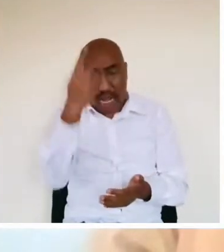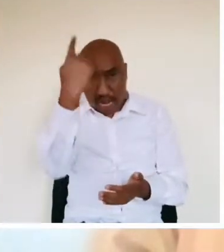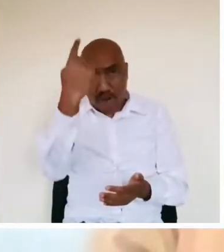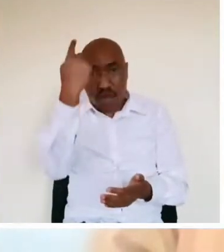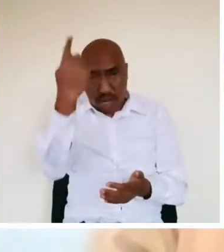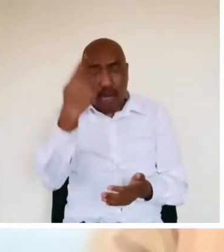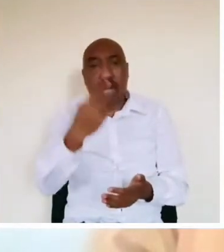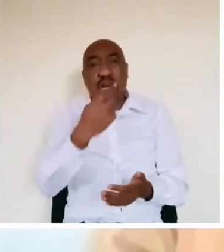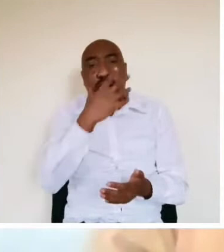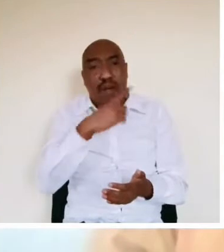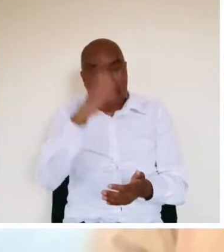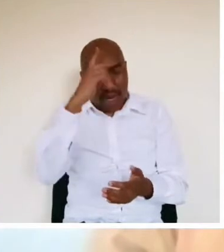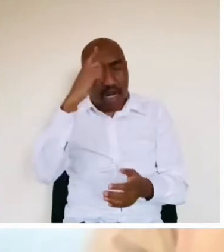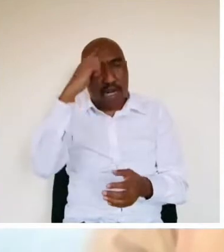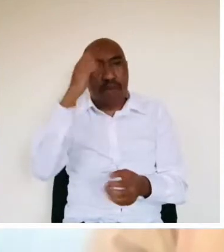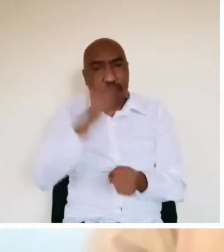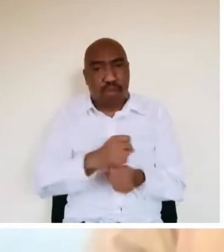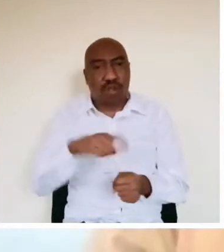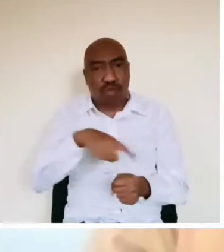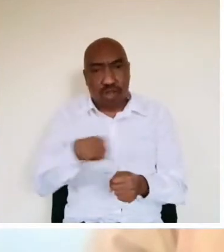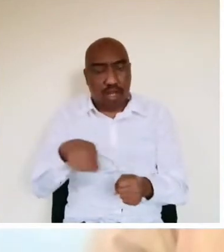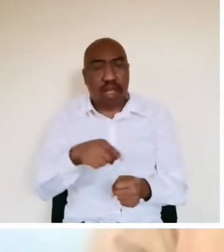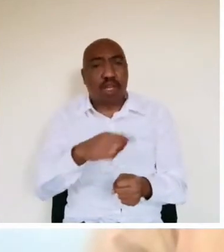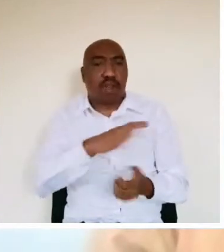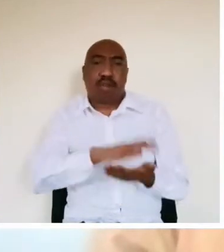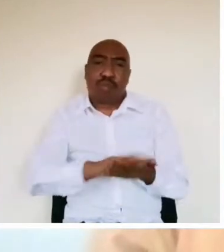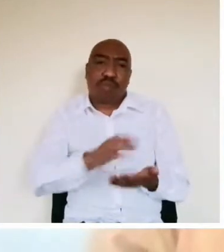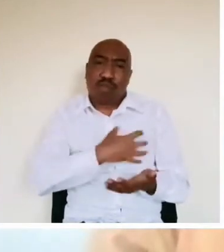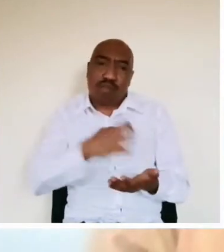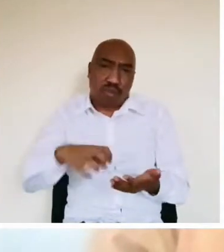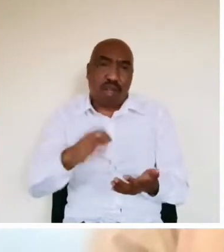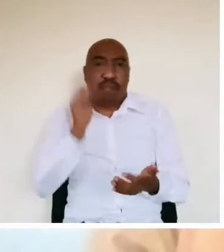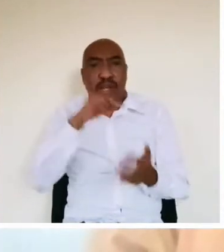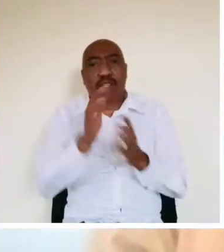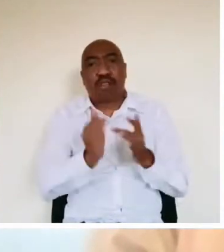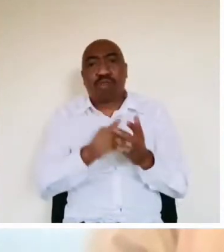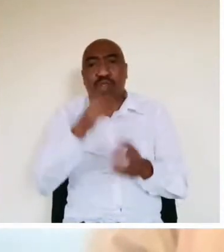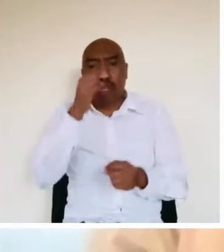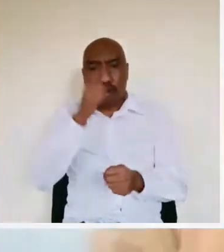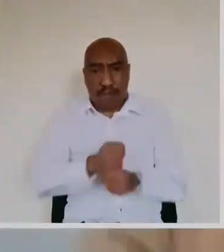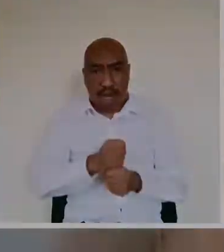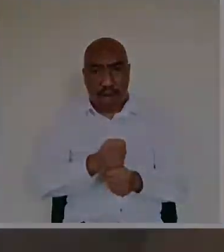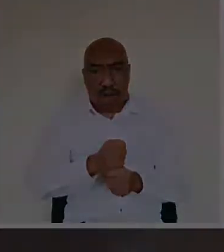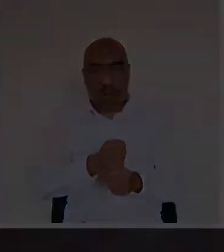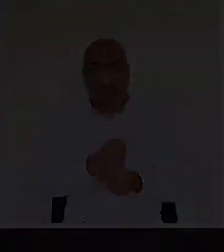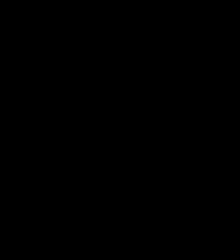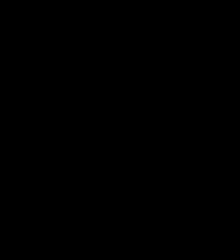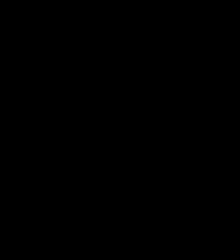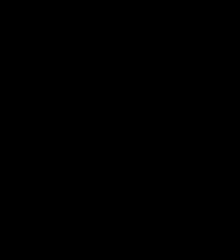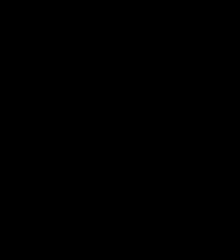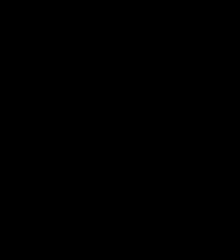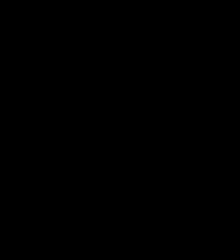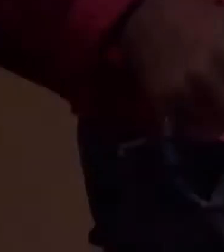devons avoir confiance. Pardonne-nous les péchés que nous avons commis. En ton nom, nous faisons cette prière. Amen.